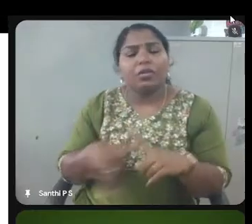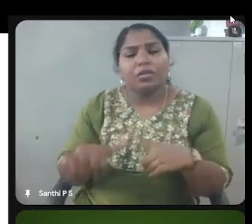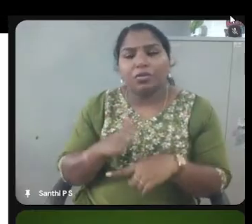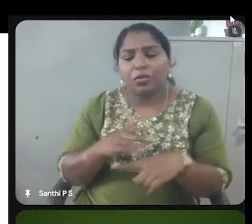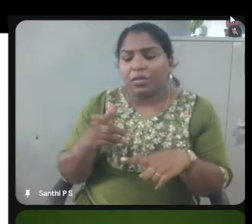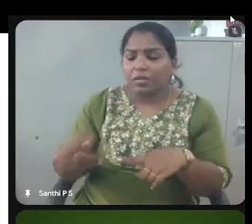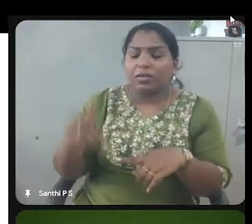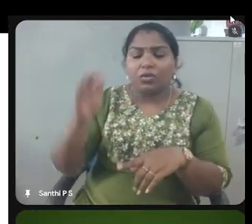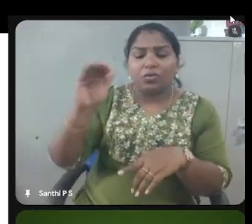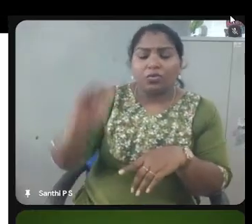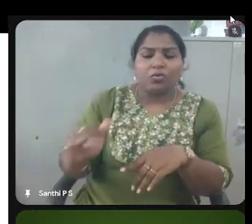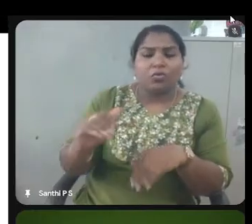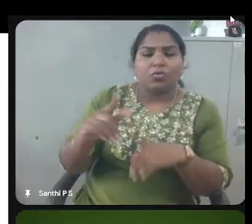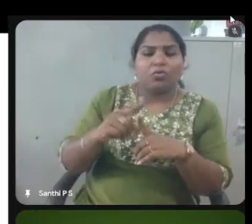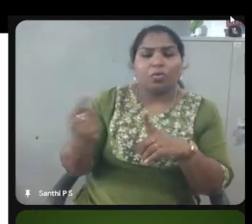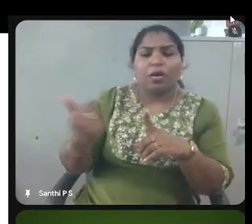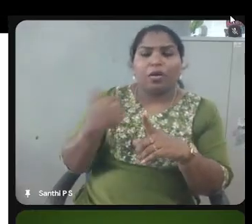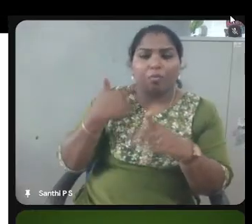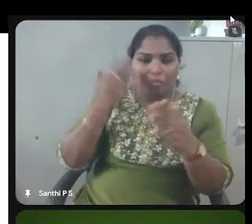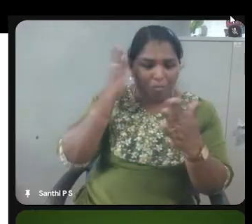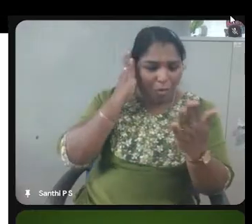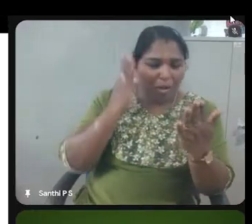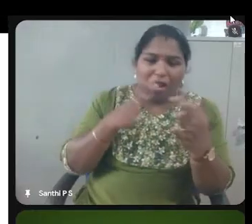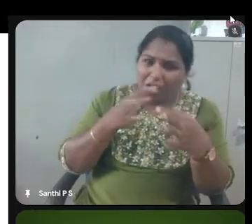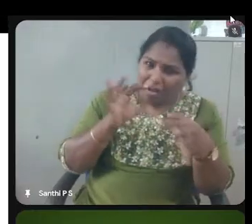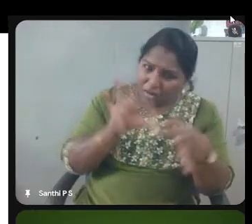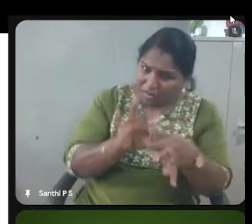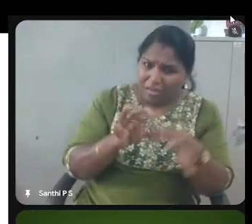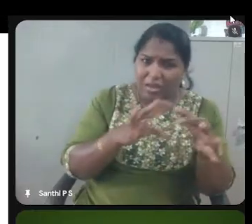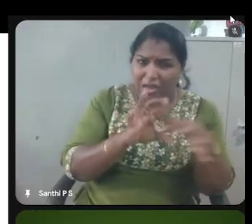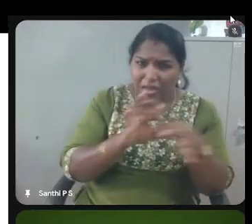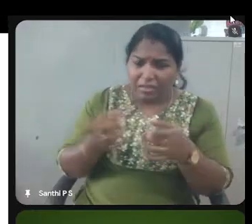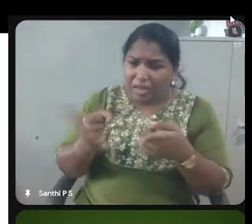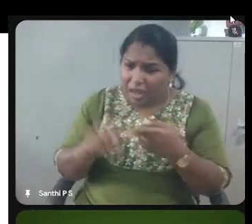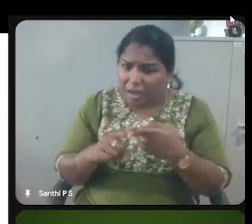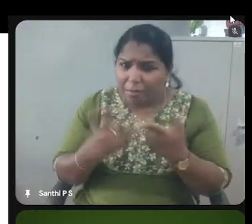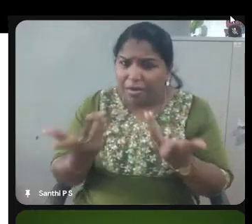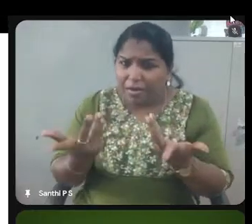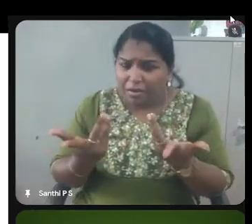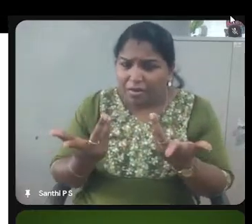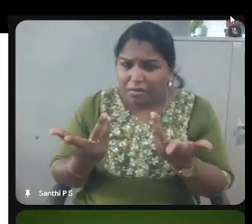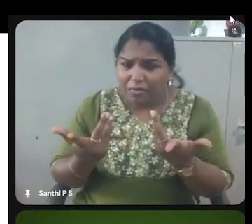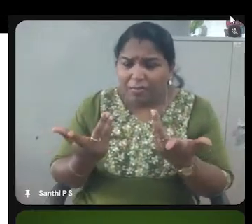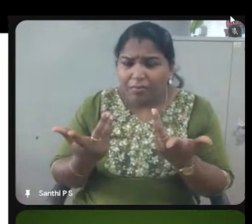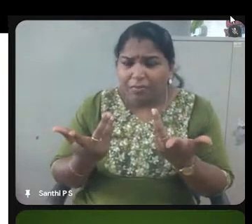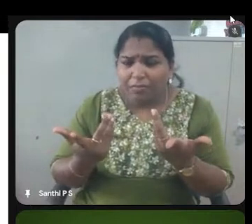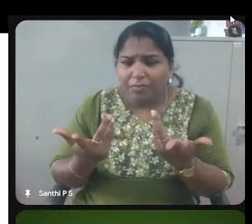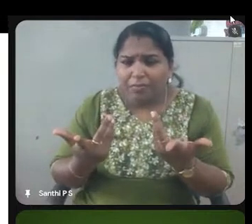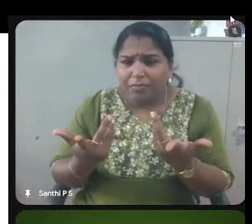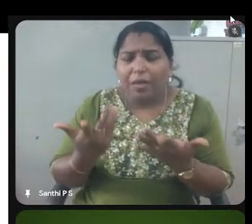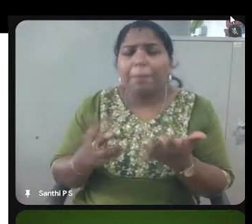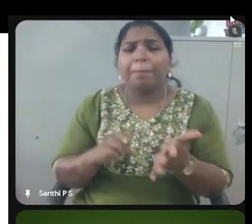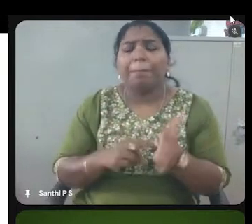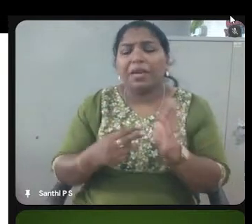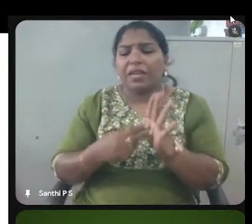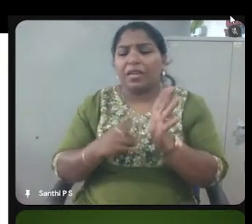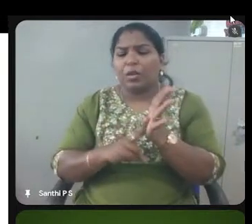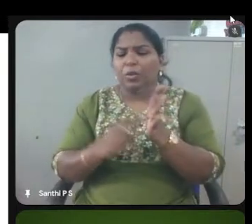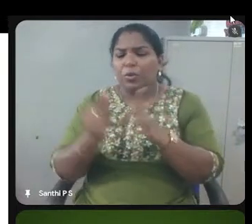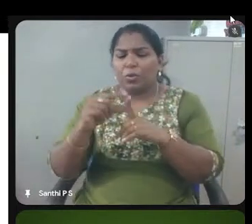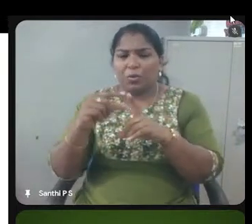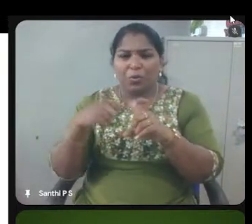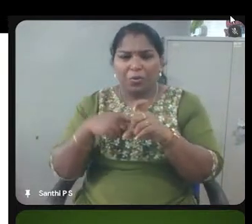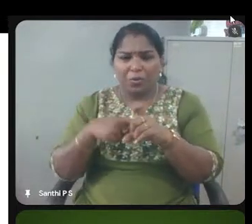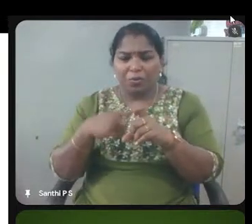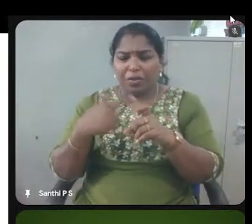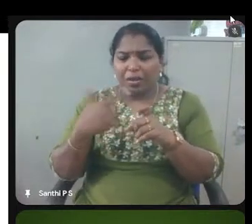നിൽക്കുന്ന കുട്ടിയാണ്. അപ്പൊ ഇത് ഈ മൊബൈൽ ഫോൺ അഡിക്ഷൻ കൊണ്ടാണോ കുട്ടി ഈ പറയുന്ന നമ്മള് ചില ന്യൂഡായിട്ടുള്ള ലൈവ് വീഡിയോസ് ഒക്കെ